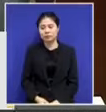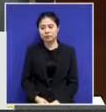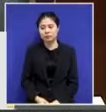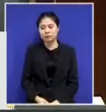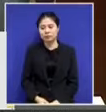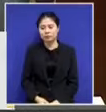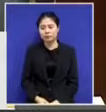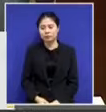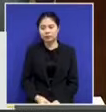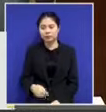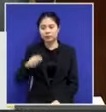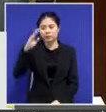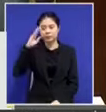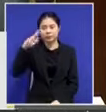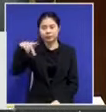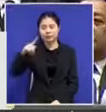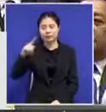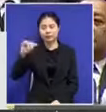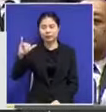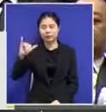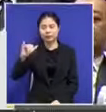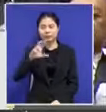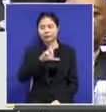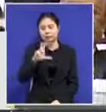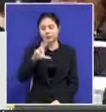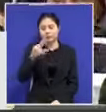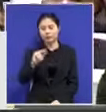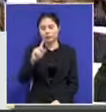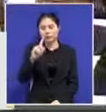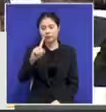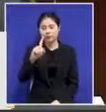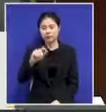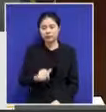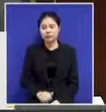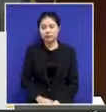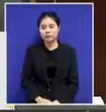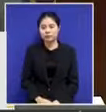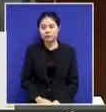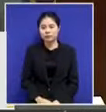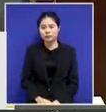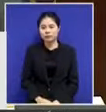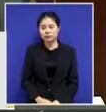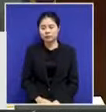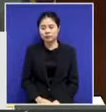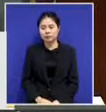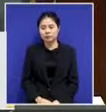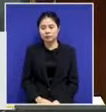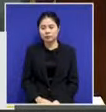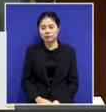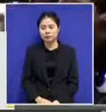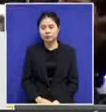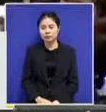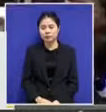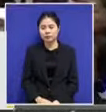ตน ์พลเอกประยุทธ์จันทร์โอชาครับ 331นายปานเทพก้านรงค์ลาน พลเอ